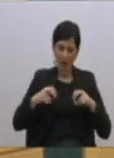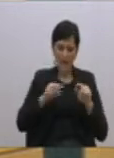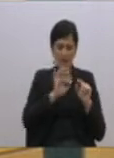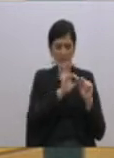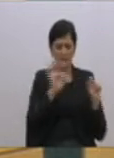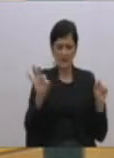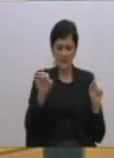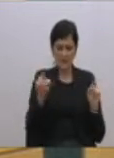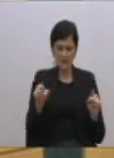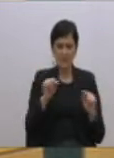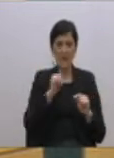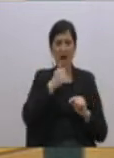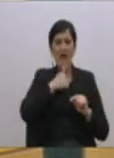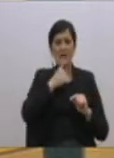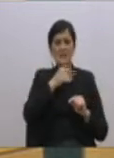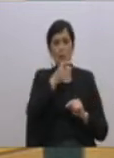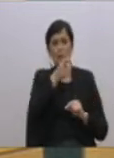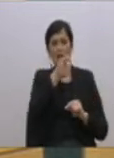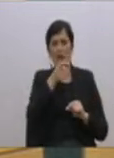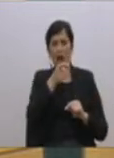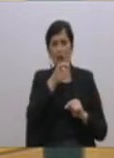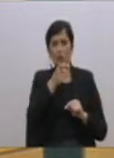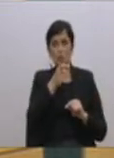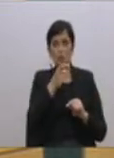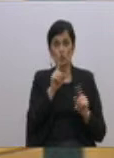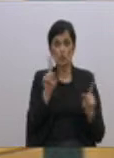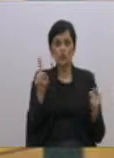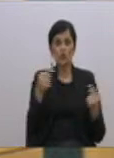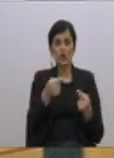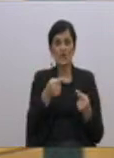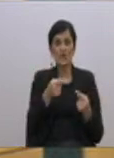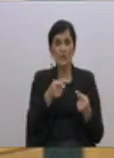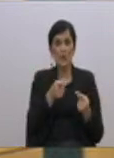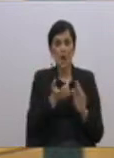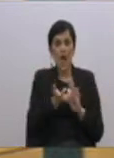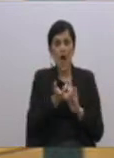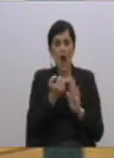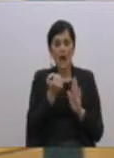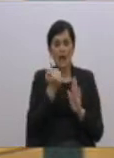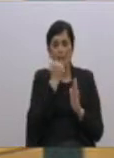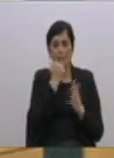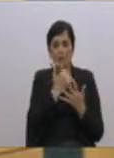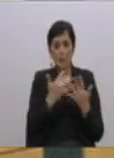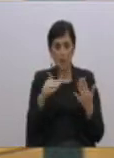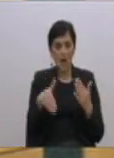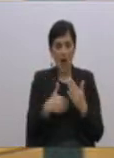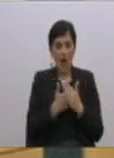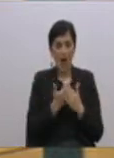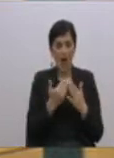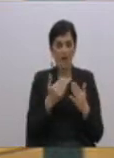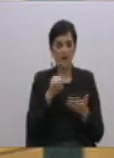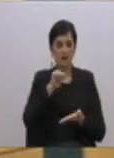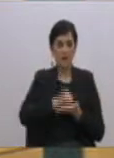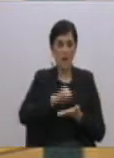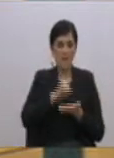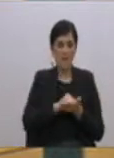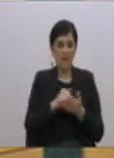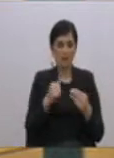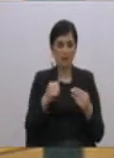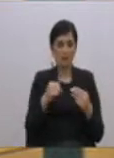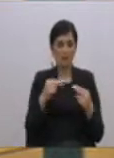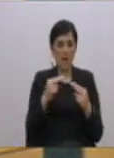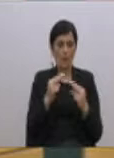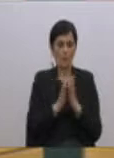გასაზღვრა, ექსპერიმენტული გასროლა მასოთეკისთვის შესაბამისი ნიმუში იქნება აღებული და ახალი მოწმობის დაბეჭდვა. რაც შეეხება